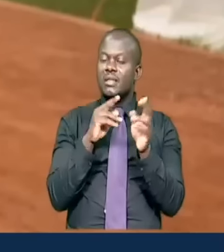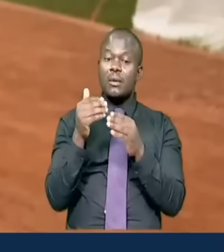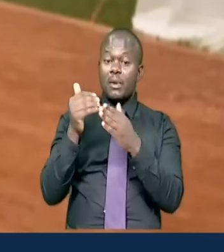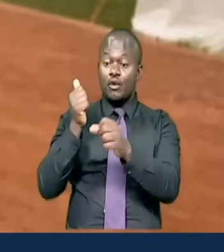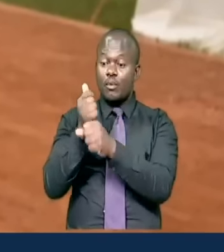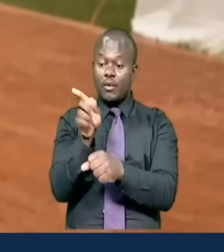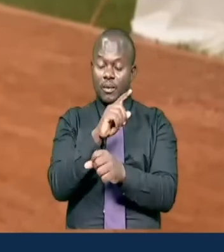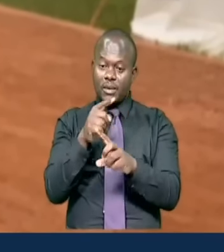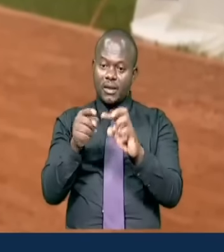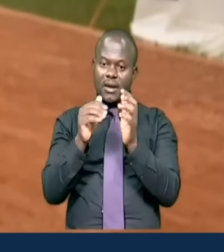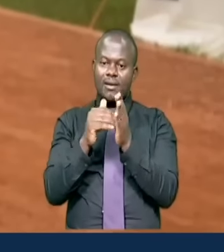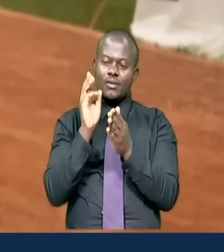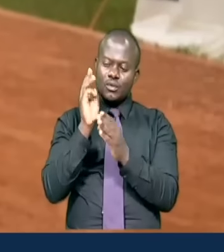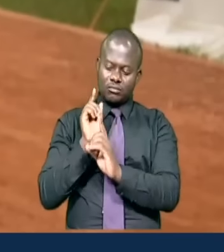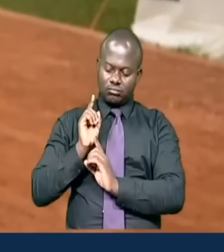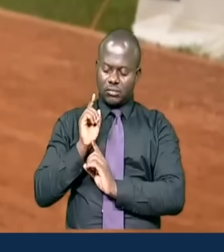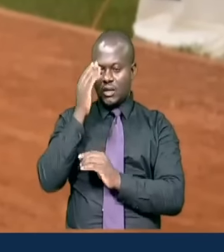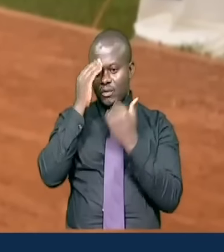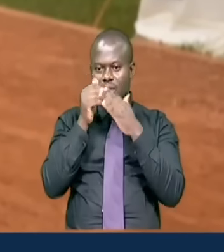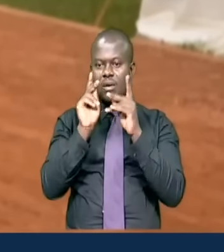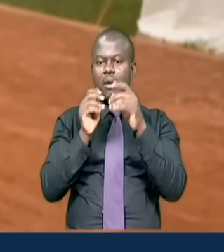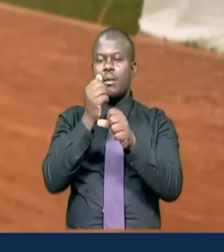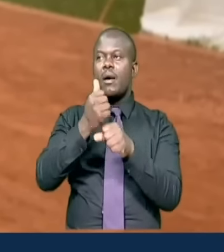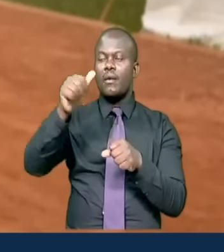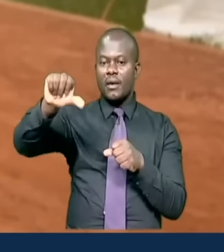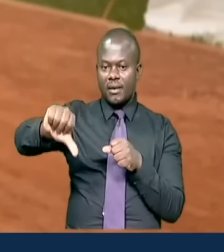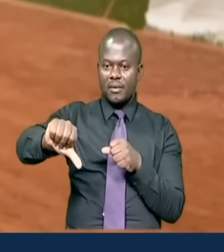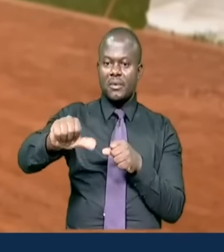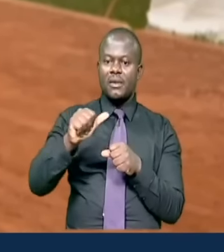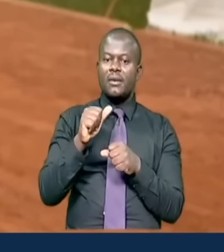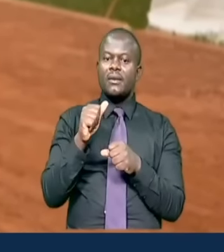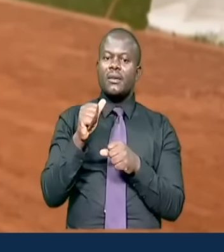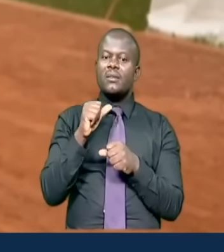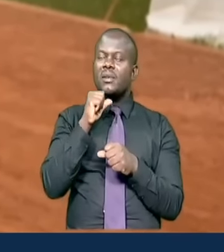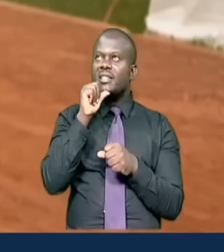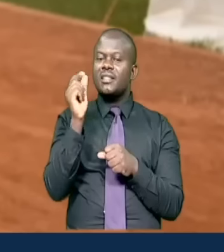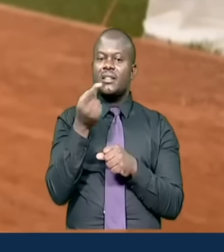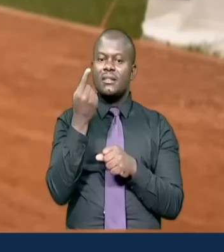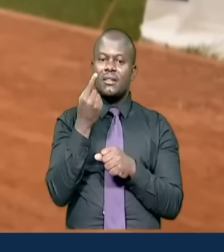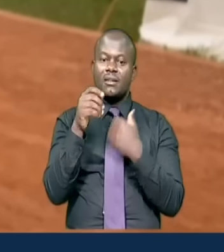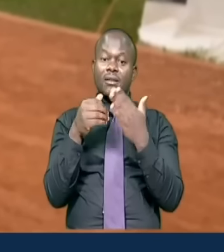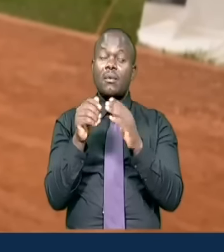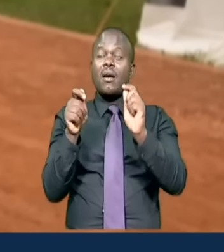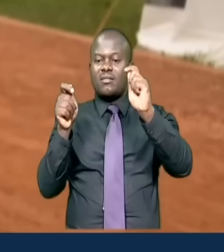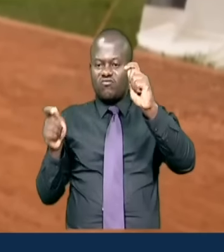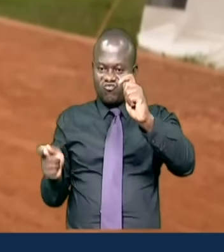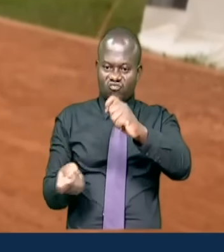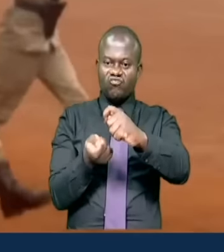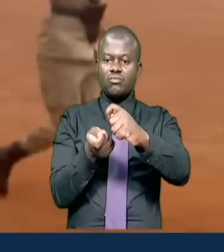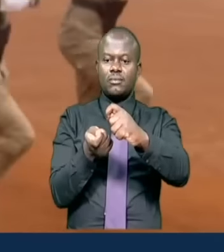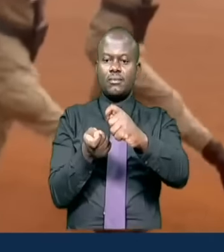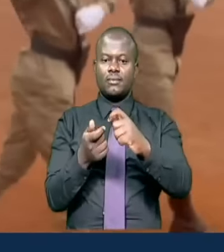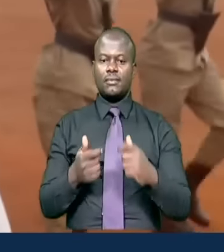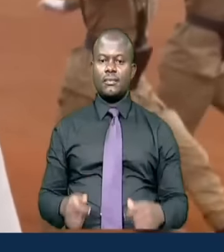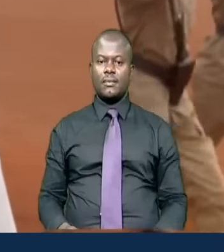ibyaha, ndetse kandi tuzacungira umutekano kugira ngo babandi bagiriye nabi batazigera na rimwe babahindukira inyuma ngo bashaka kubagirira nabi.